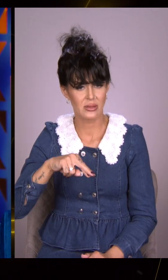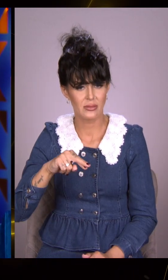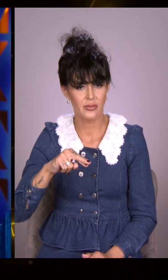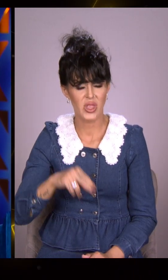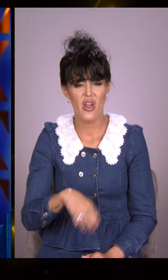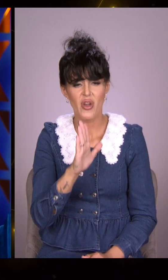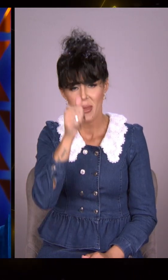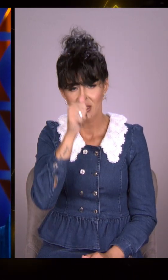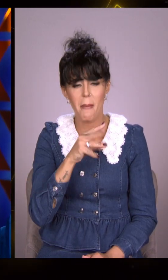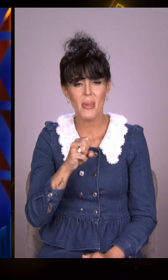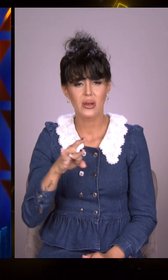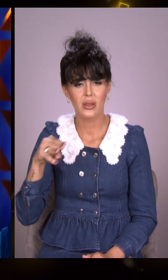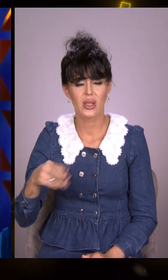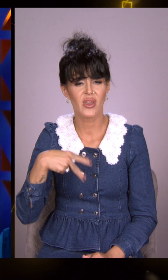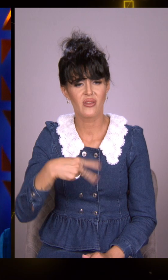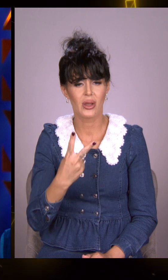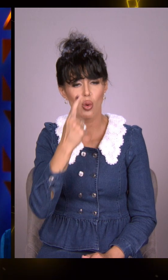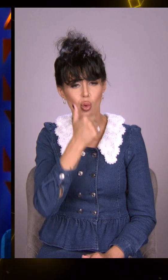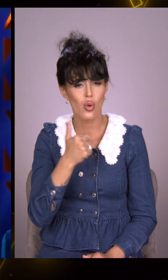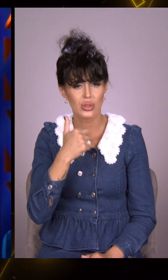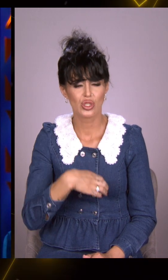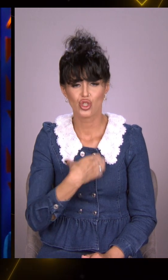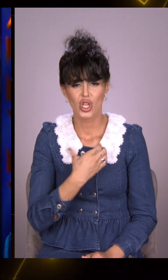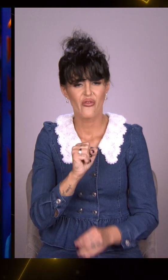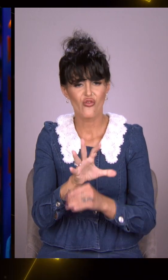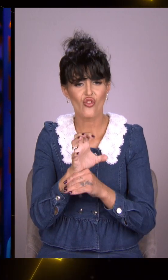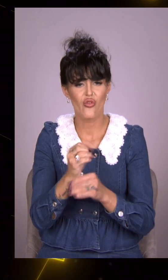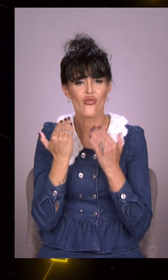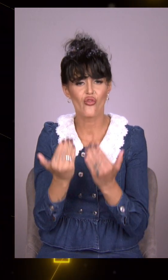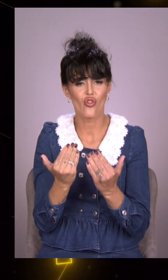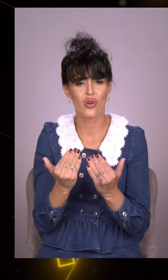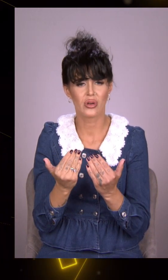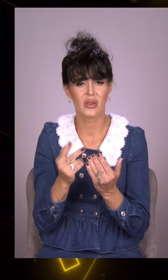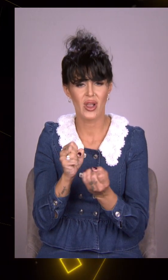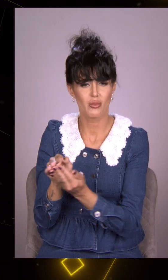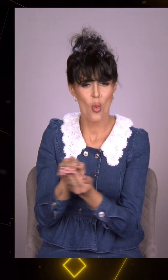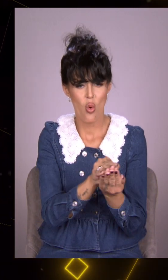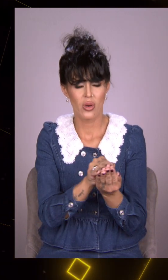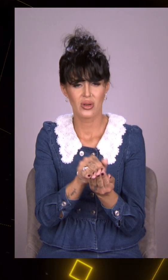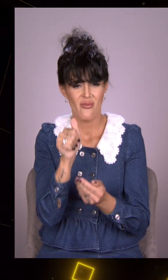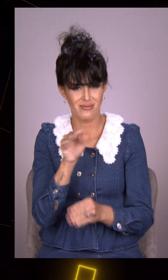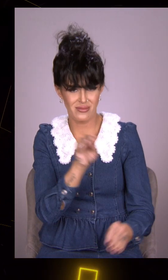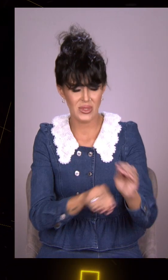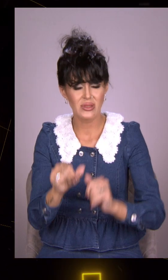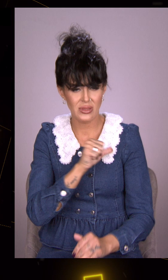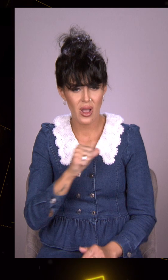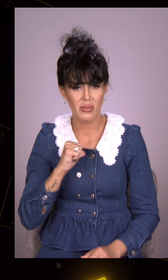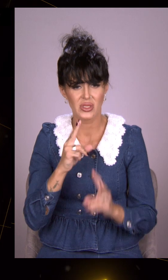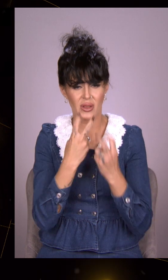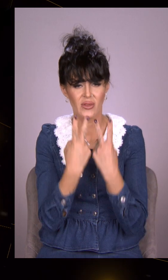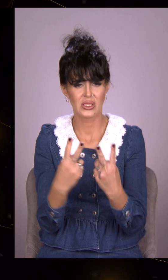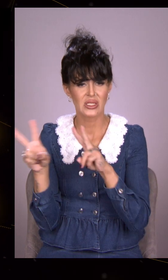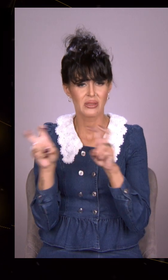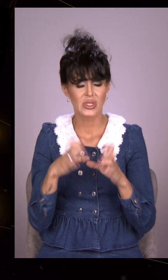березні 2022 року страшне фото їхніх саморобних могил стало символом жахів,